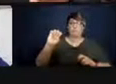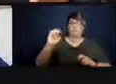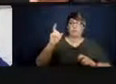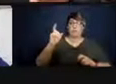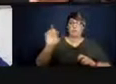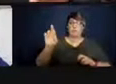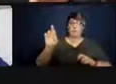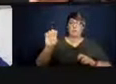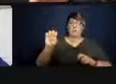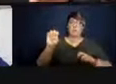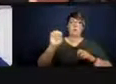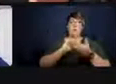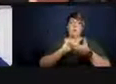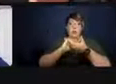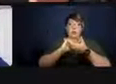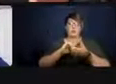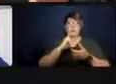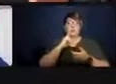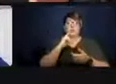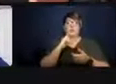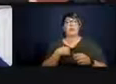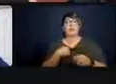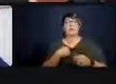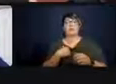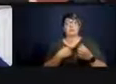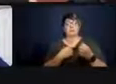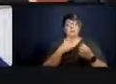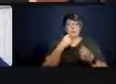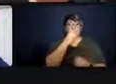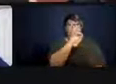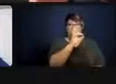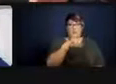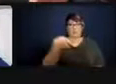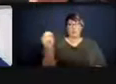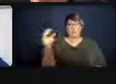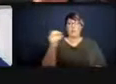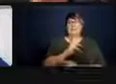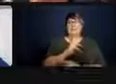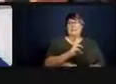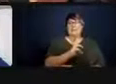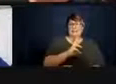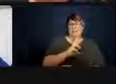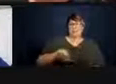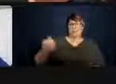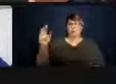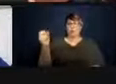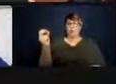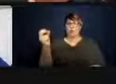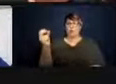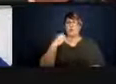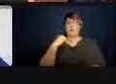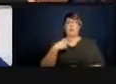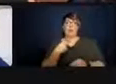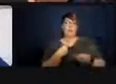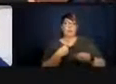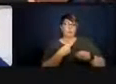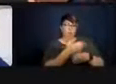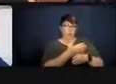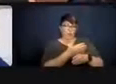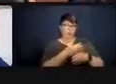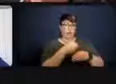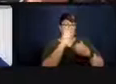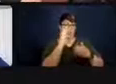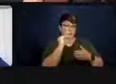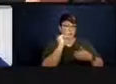اكسبلور ولكي نطور هذا النموذج ونعطي الطلاب